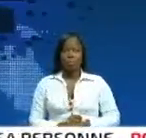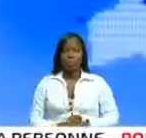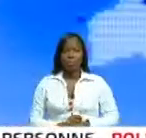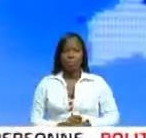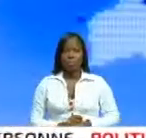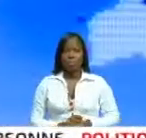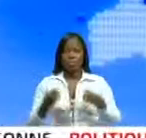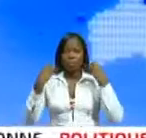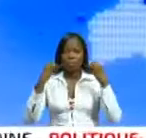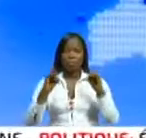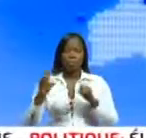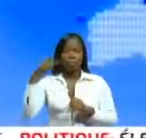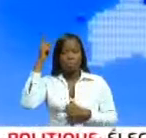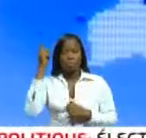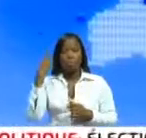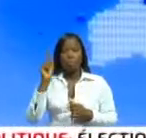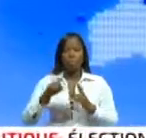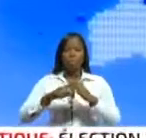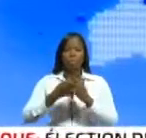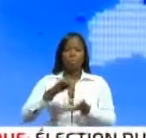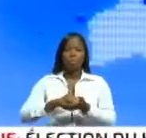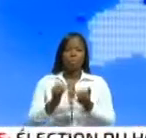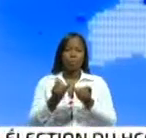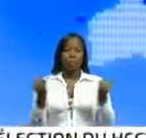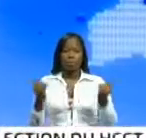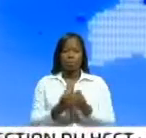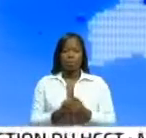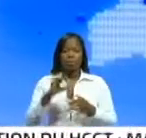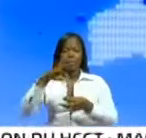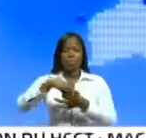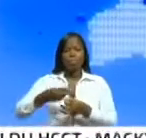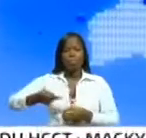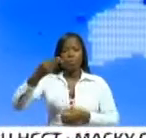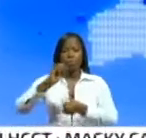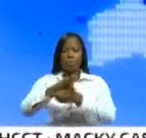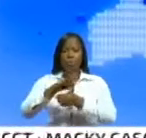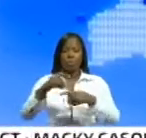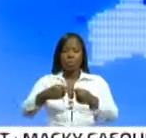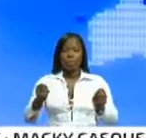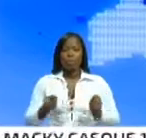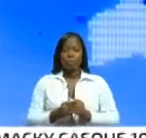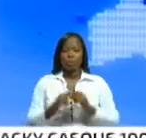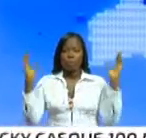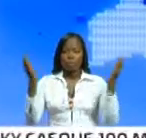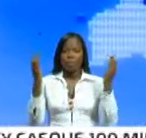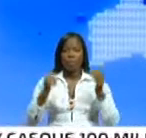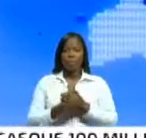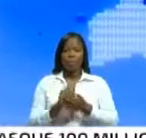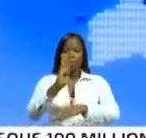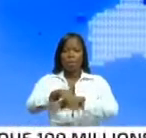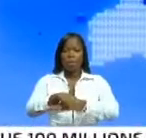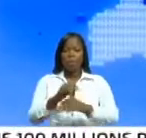l'actualité politique faut démarrer ce journal élection du haut conseil des collectivités territoriales la campagne bat son plein